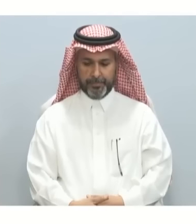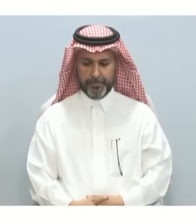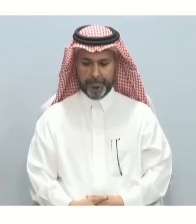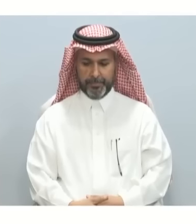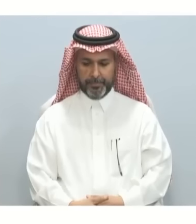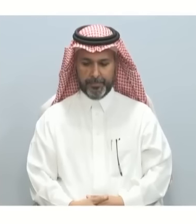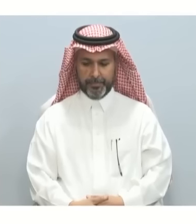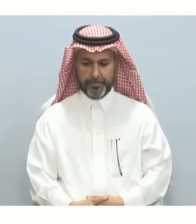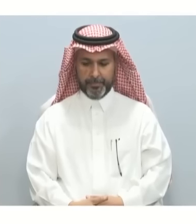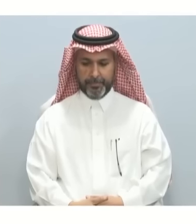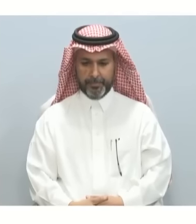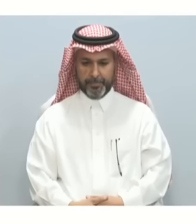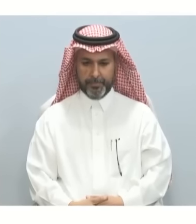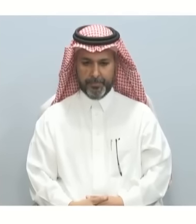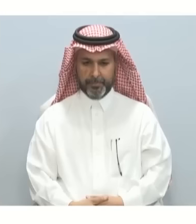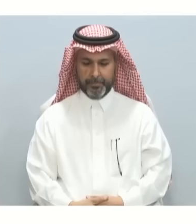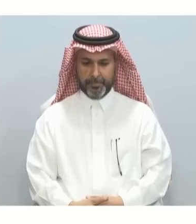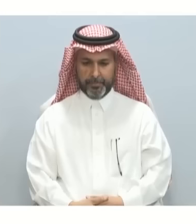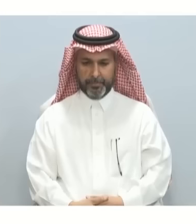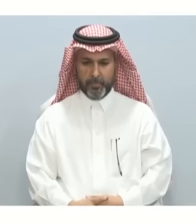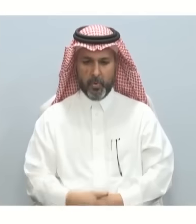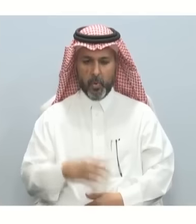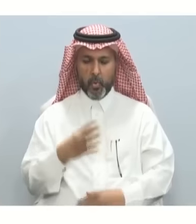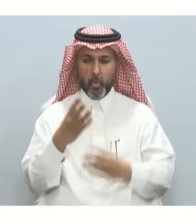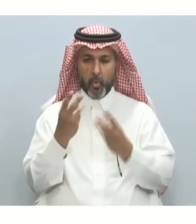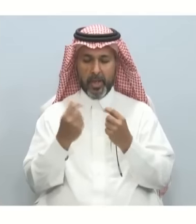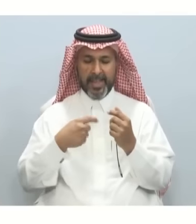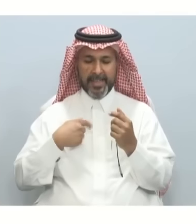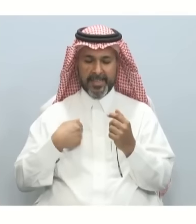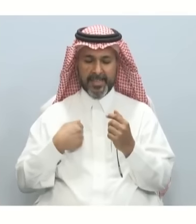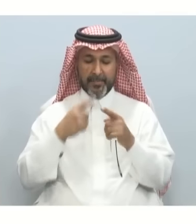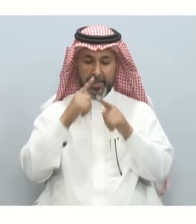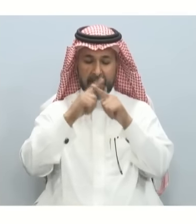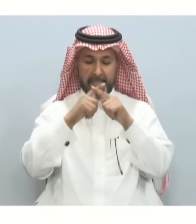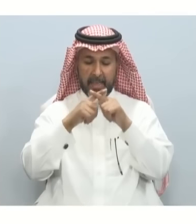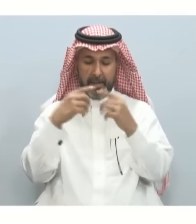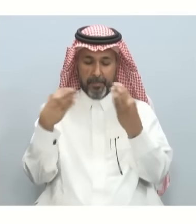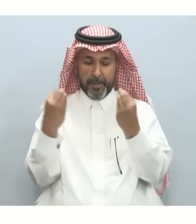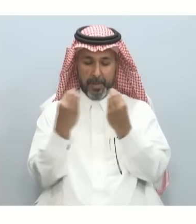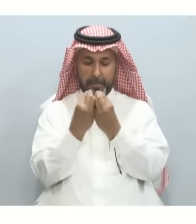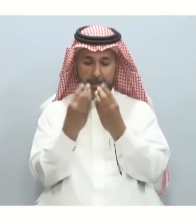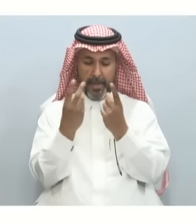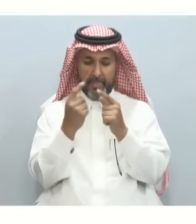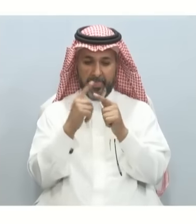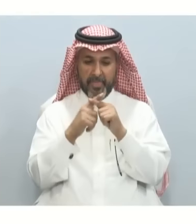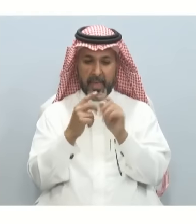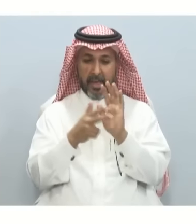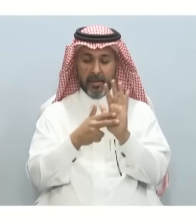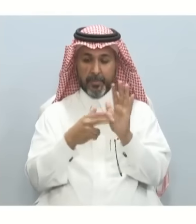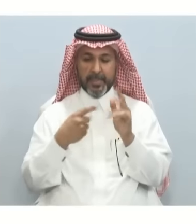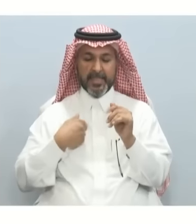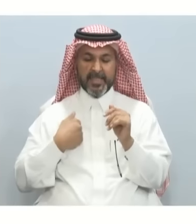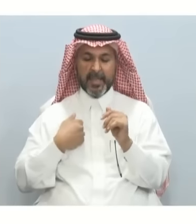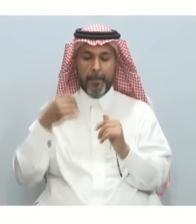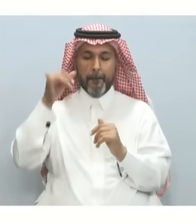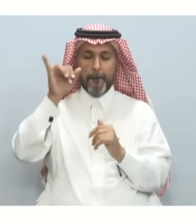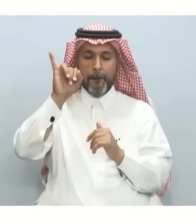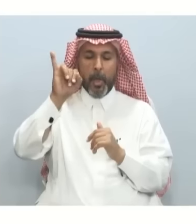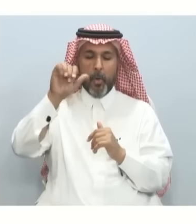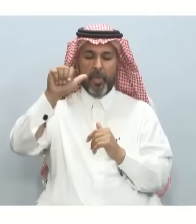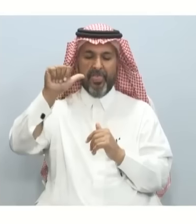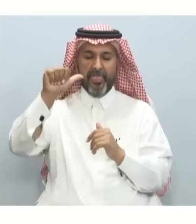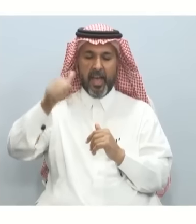المعلومه يسمى حاصل ضرب عدد في عدد اخر مضاعف العدد فمثلا 15 هو